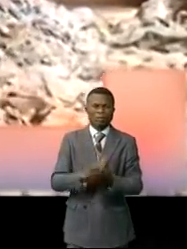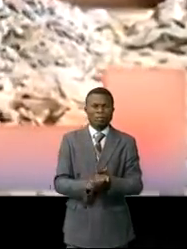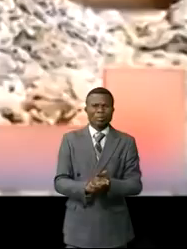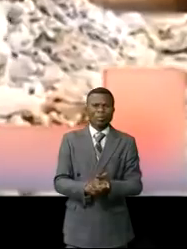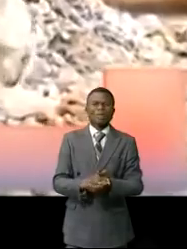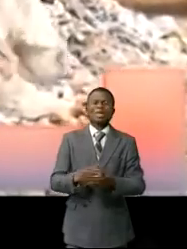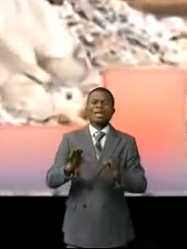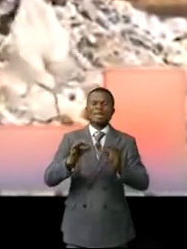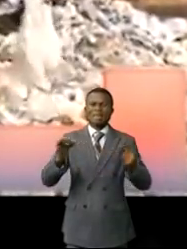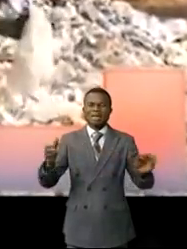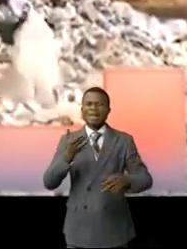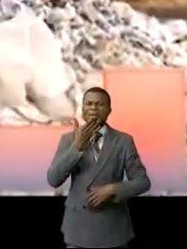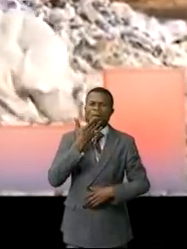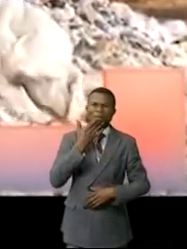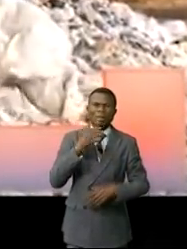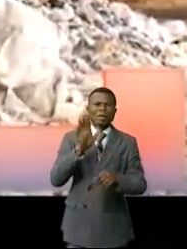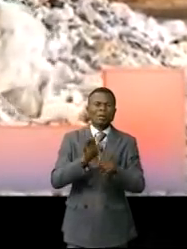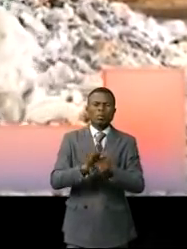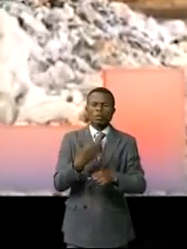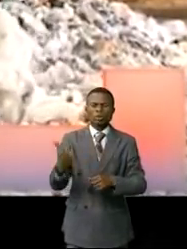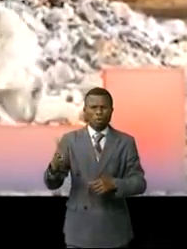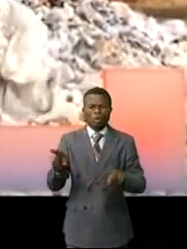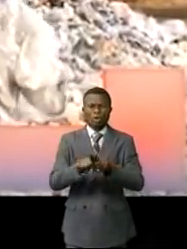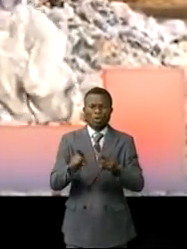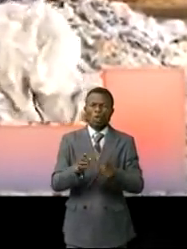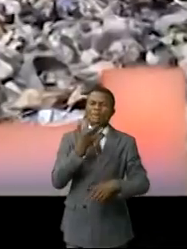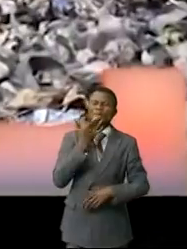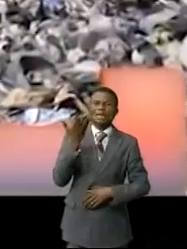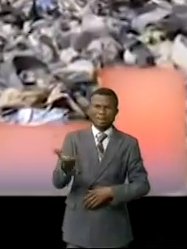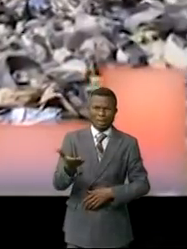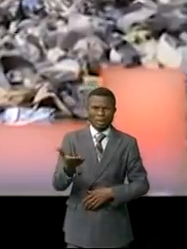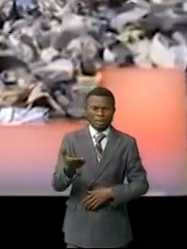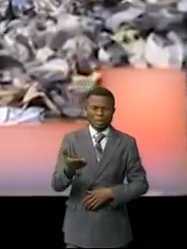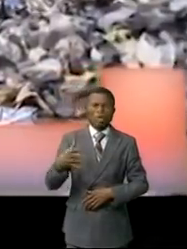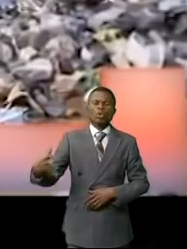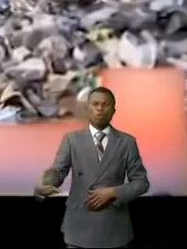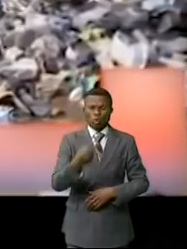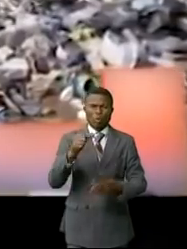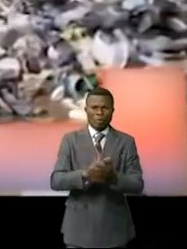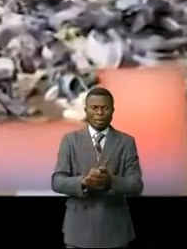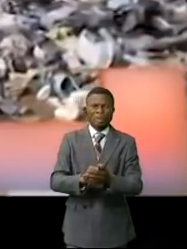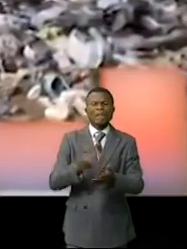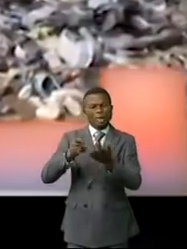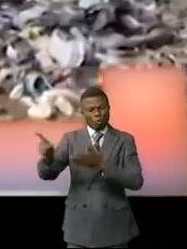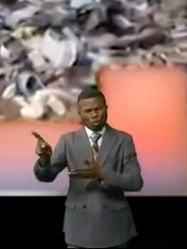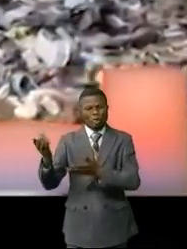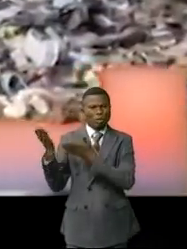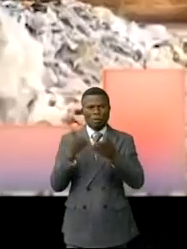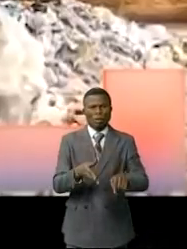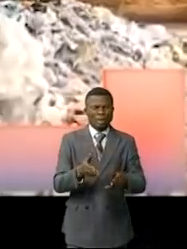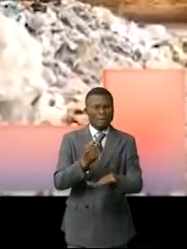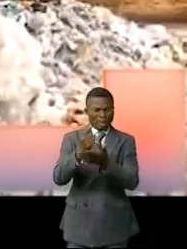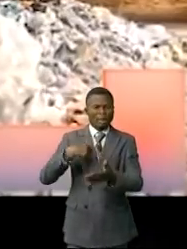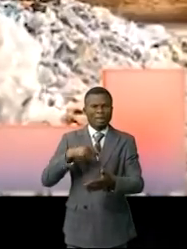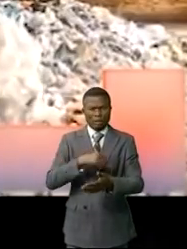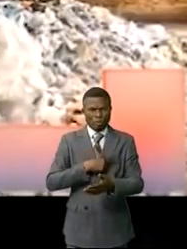plastique, il y a des mèches. Donc tout ce qui se nomme comme plastique, pas peut-être c'est curieux, mais on achète ça. Ça nous permet de